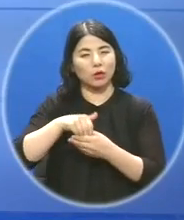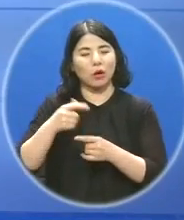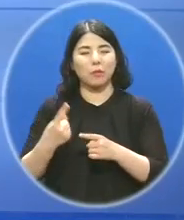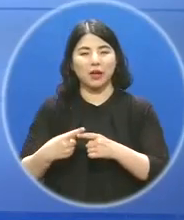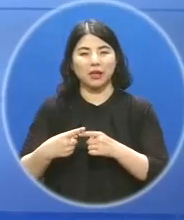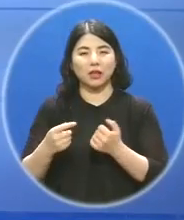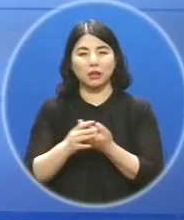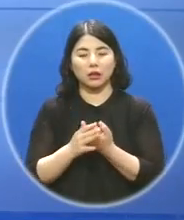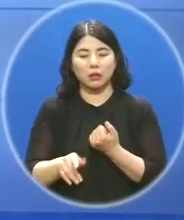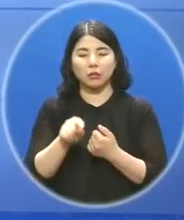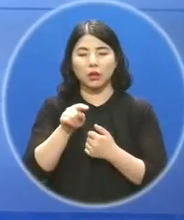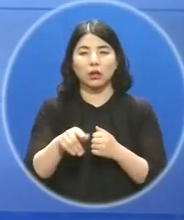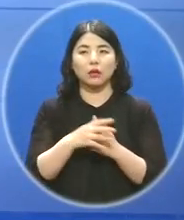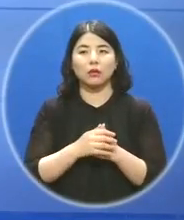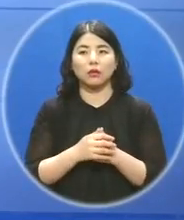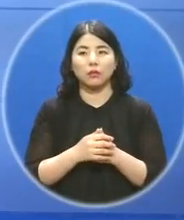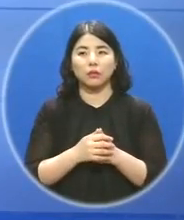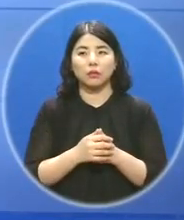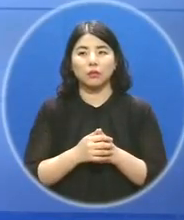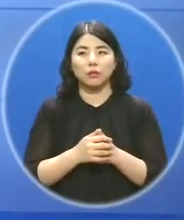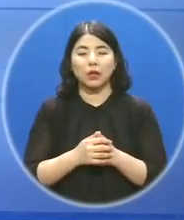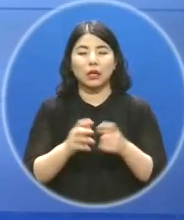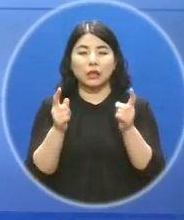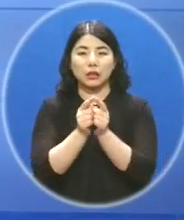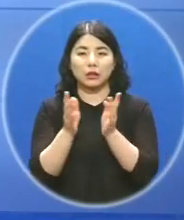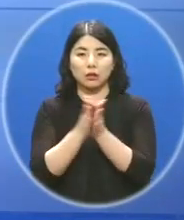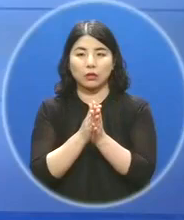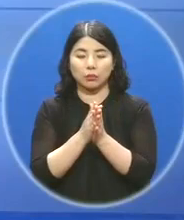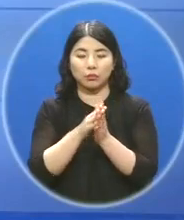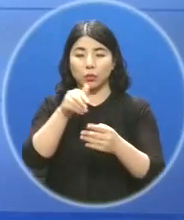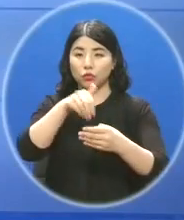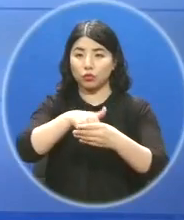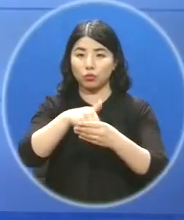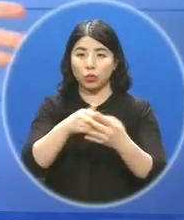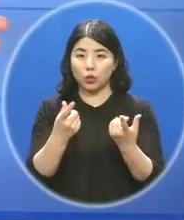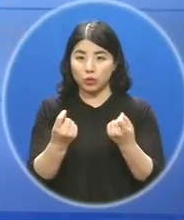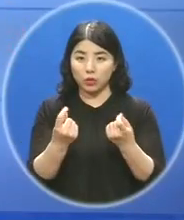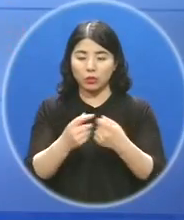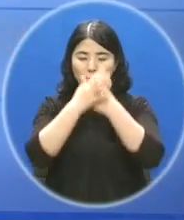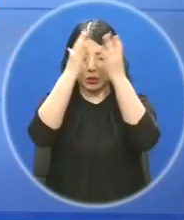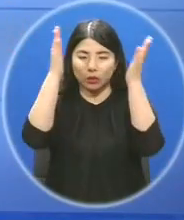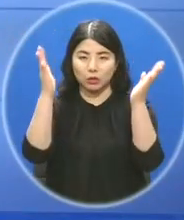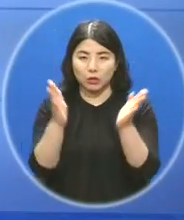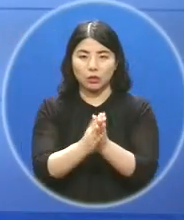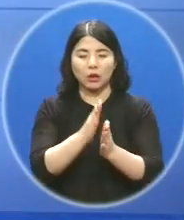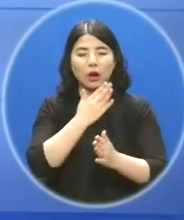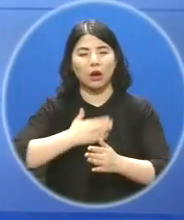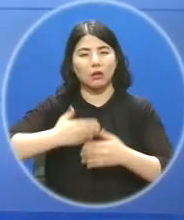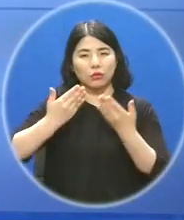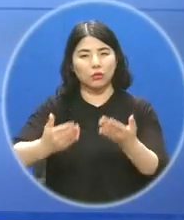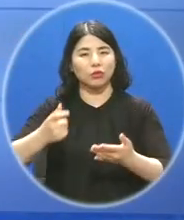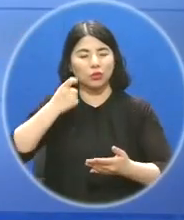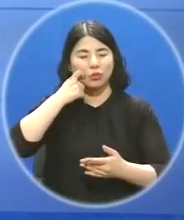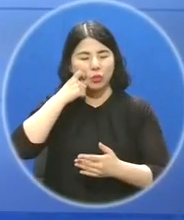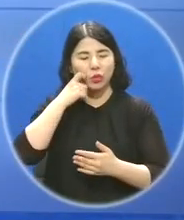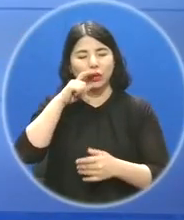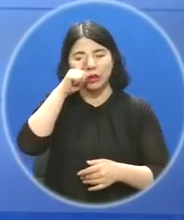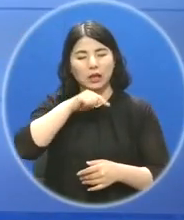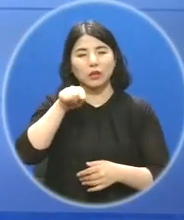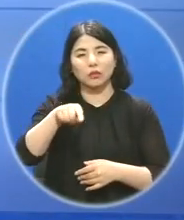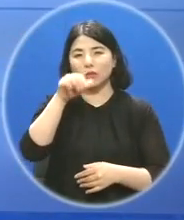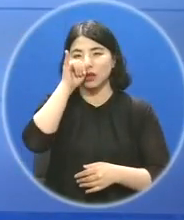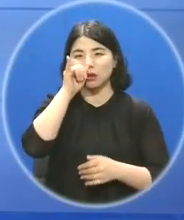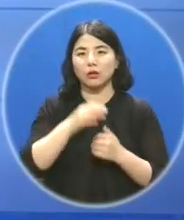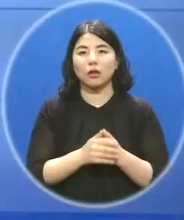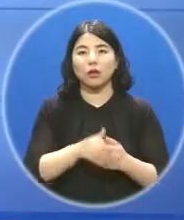보니까 이런 것들을 그 직접 투표처럼 전체적으로 이렇게 좀 알리지 못하는 그런 좀 그 단점도 좀 있는